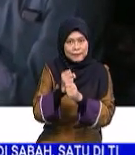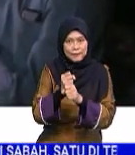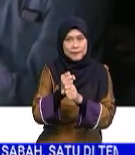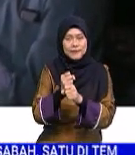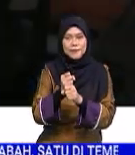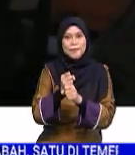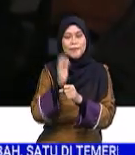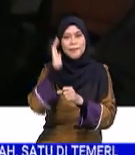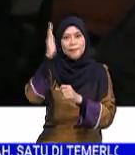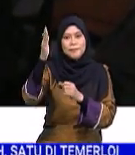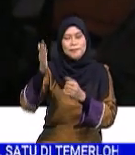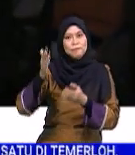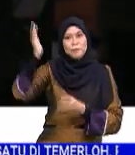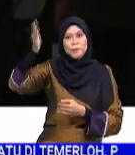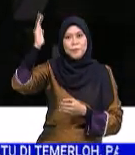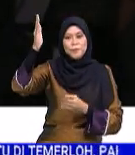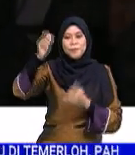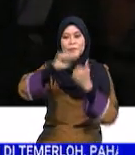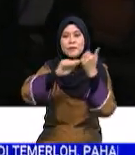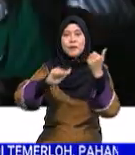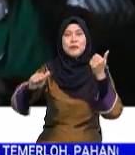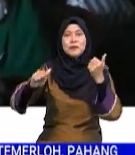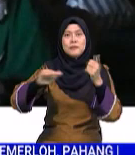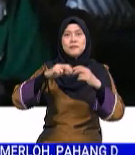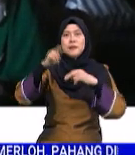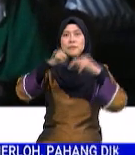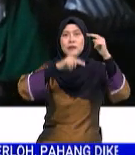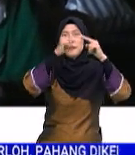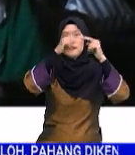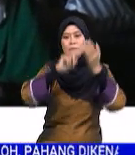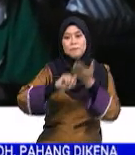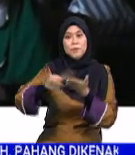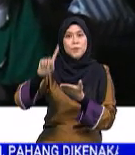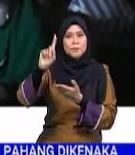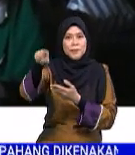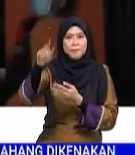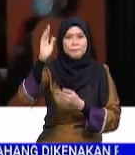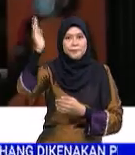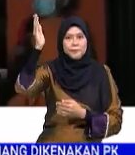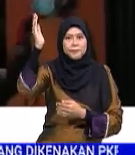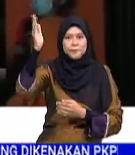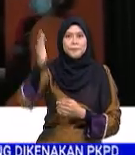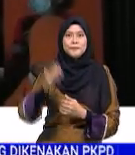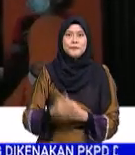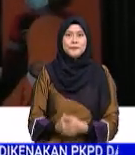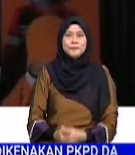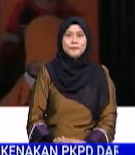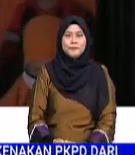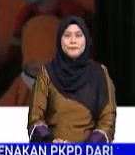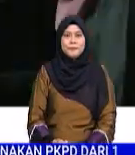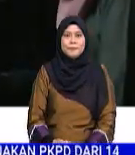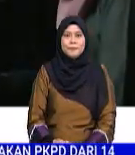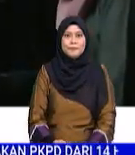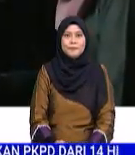mengira ia akan dibentangkan jawatankuasa pembinaan minggu depan Hai